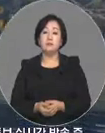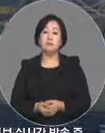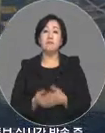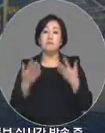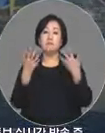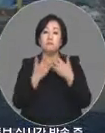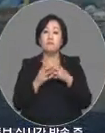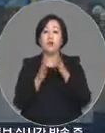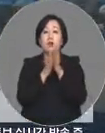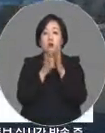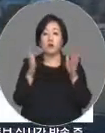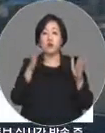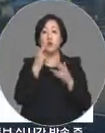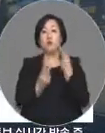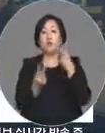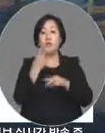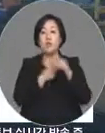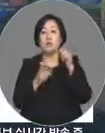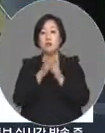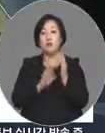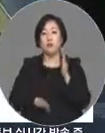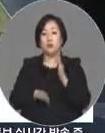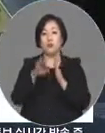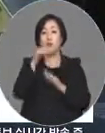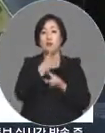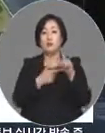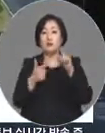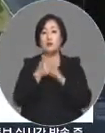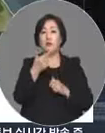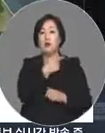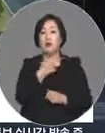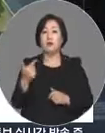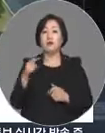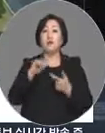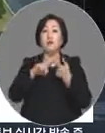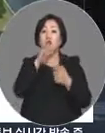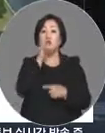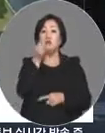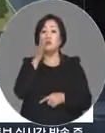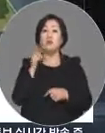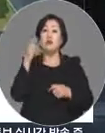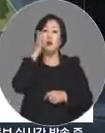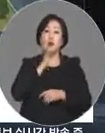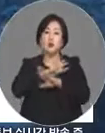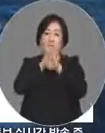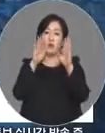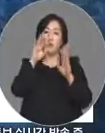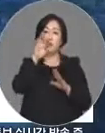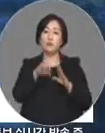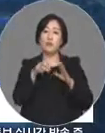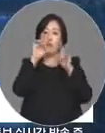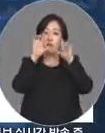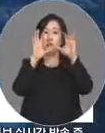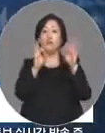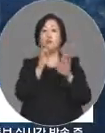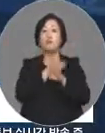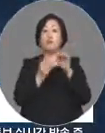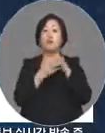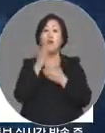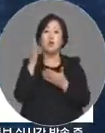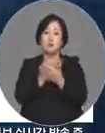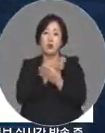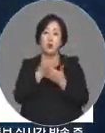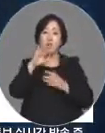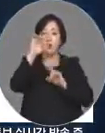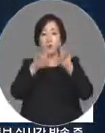빼곡한 고층 건물보다 더 높이 우뚝 솟은 대관람차. 하늘에서 본 울산 번화가의 풍경이 좌우로